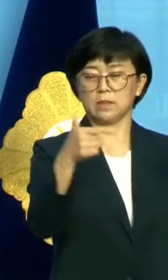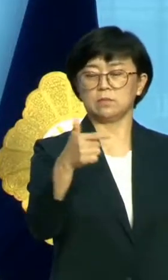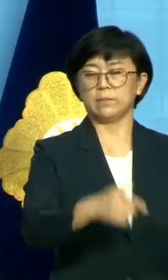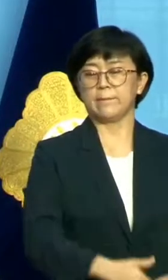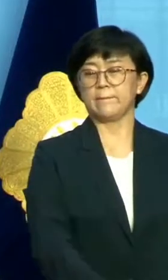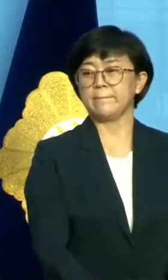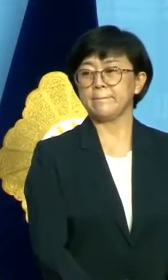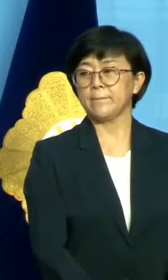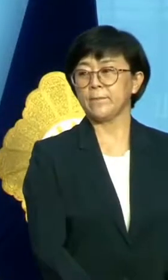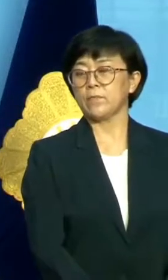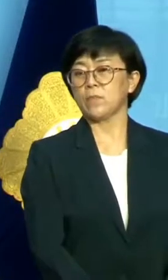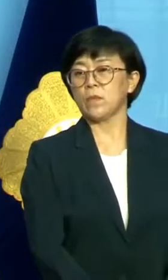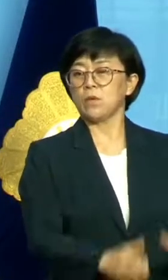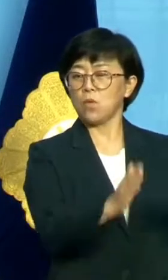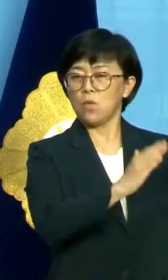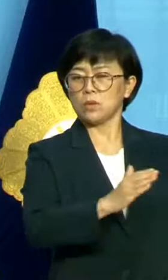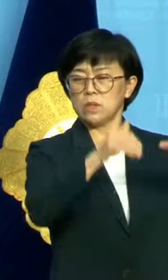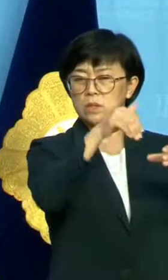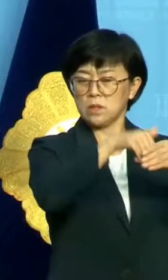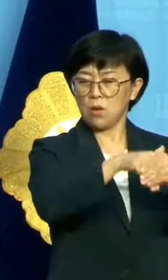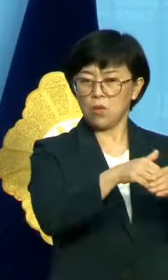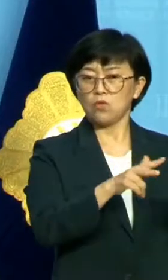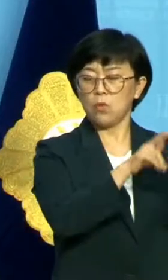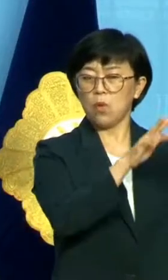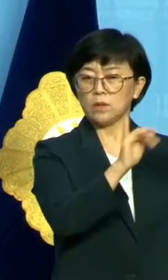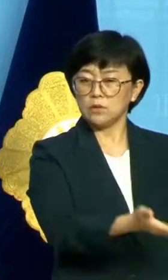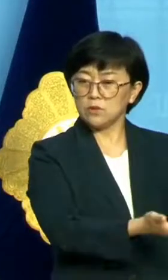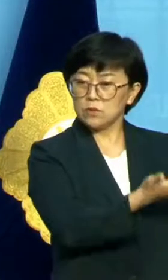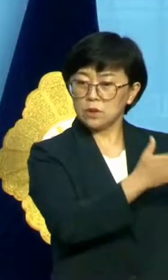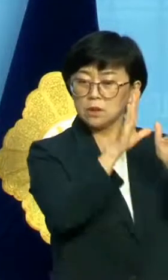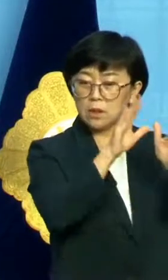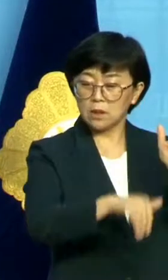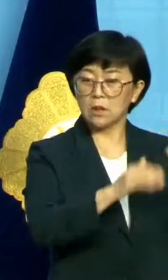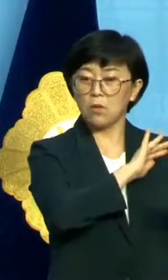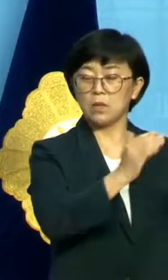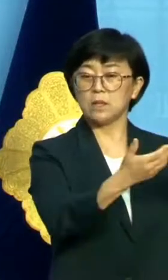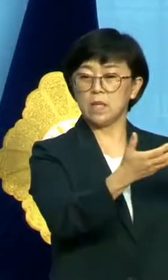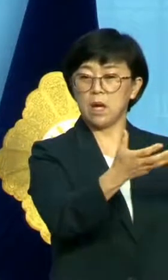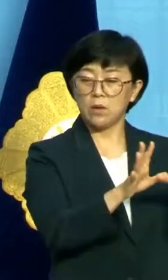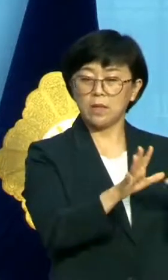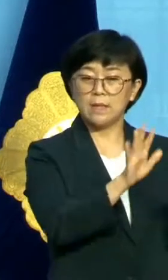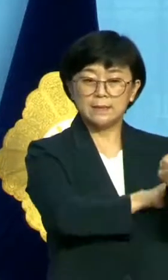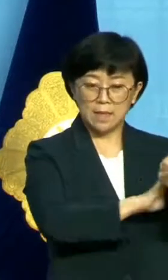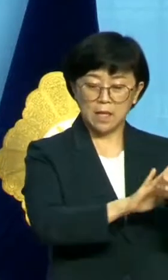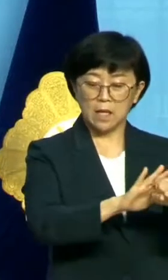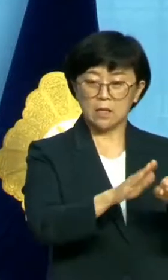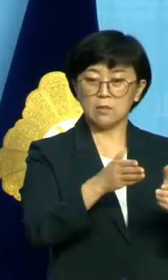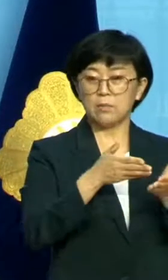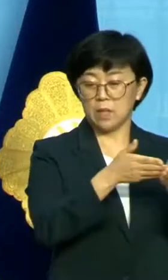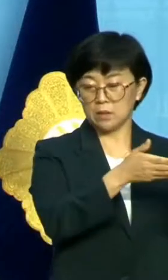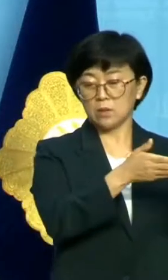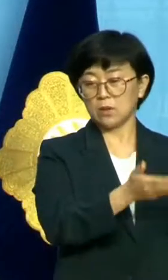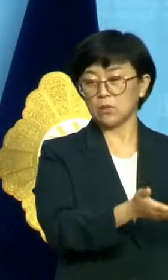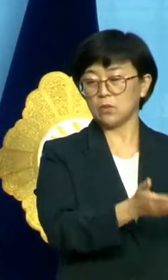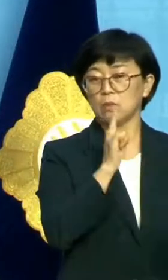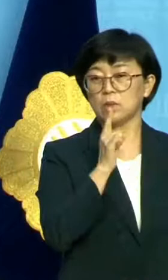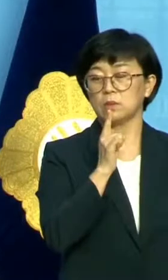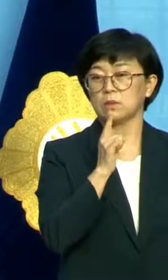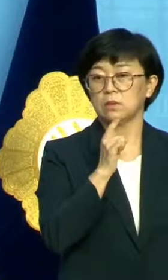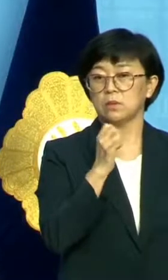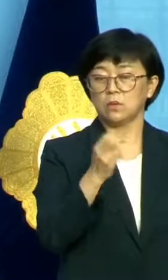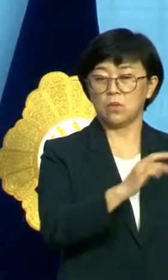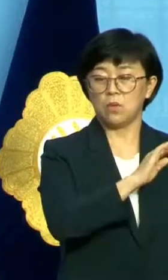하겠습니다. 공직선거 후보자 추천 등에 있어서도 권리당원의 의사가 좀더잘 반영되도록 하겠습니다.